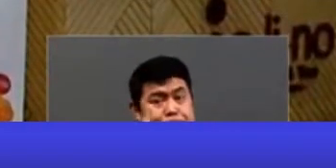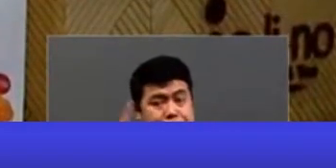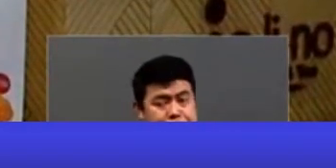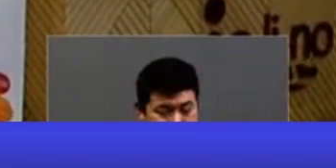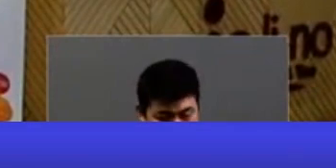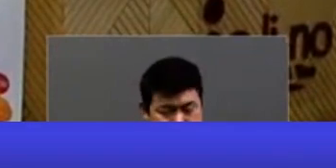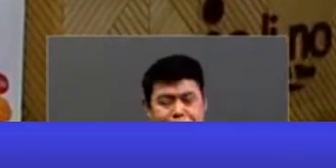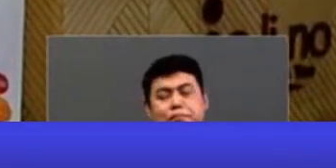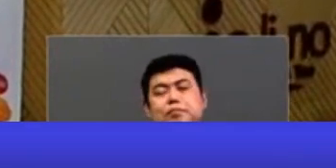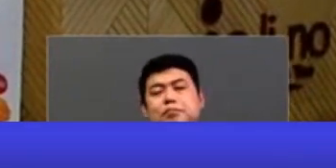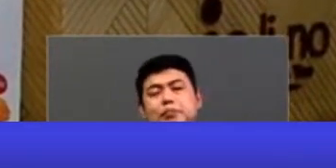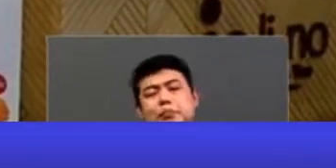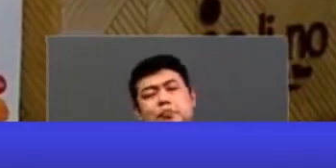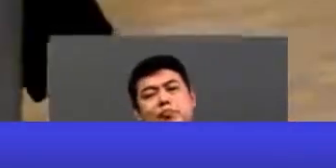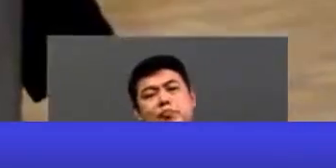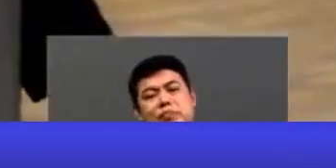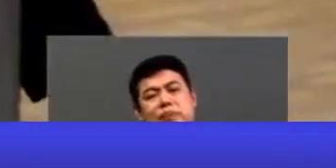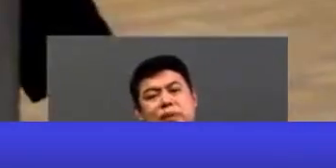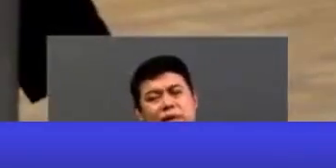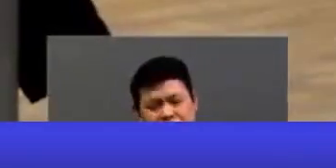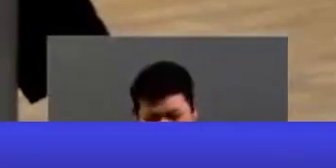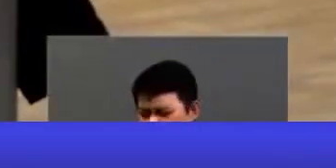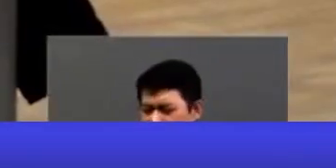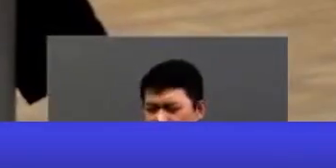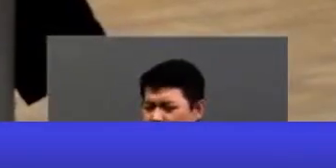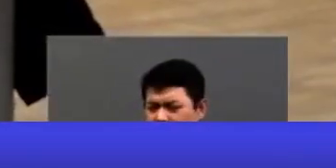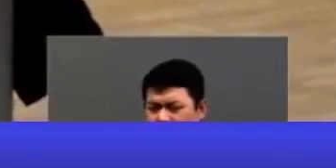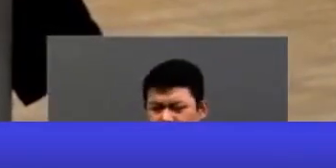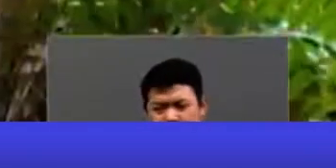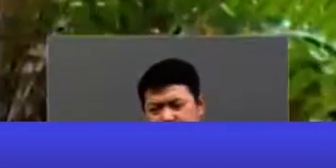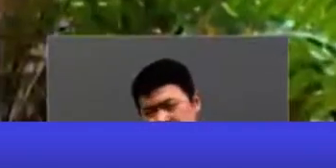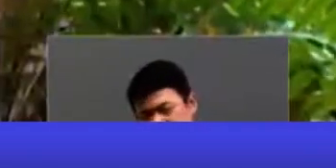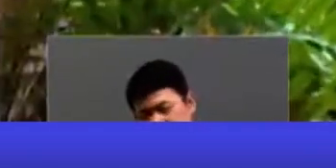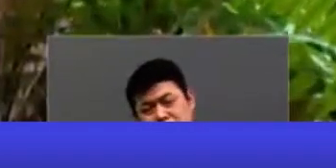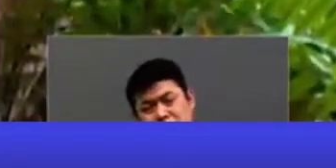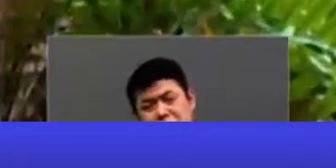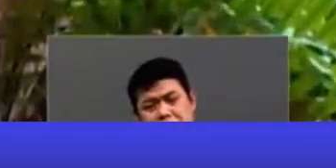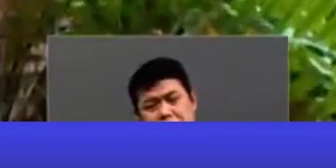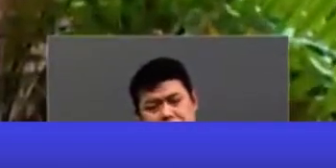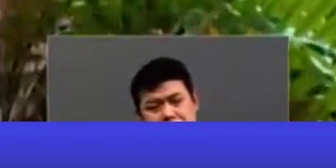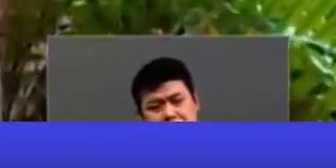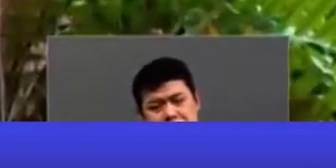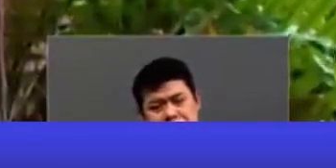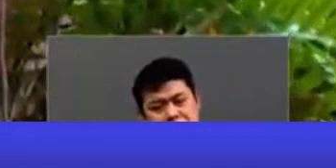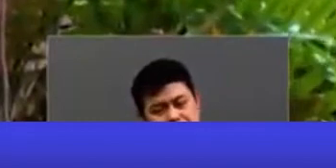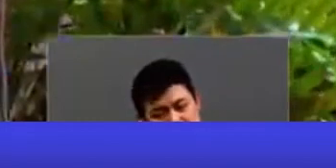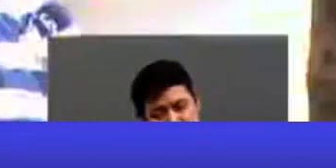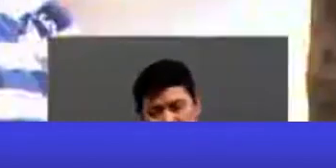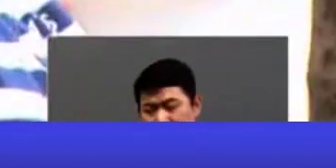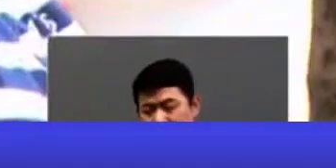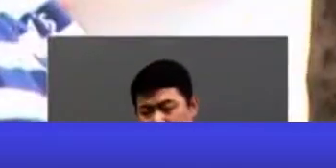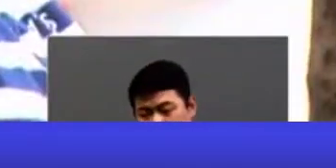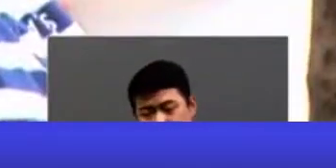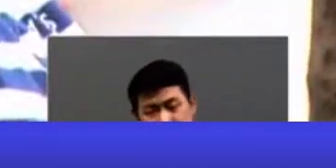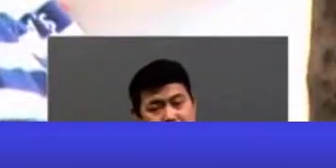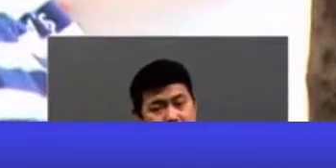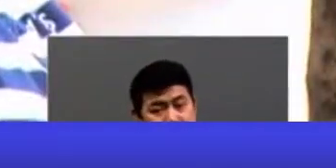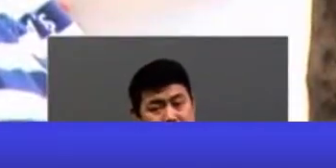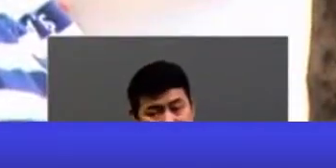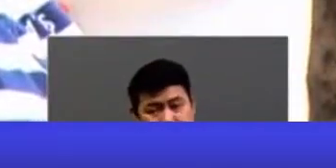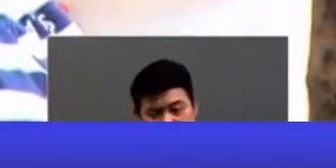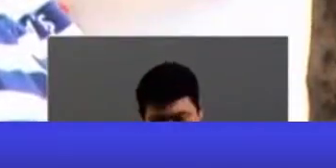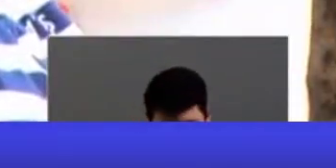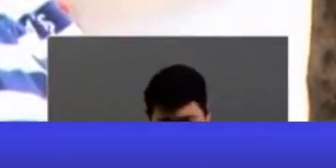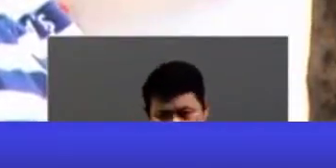มมี2เครื่องผมก็สามารถเข้าแอปพลิเคชันได้เครื่องไหนก็ได้ ใช่สะดวกเครื่องไหนใช้เครื่องนั้นใช่ไหมอันนั้นแหละคุณ บ